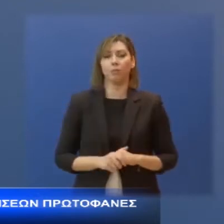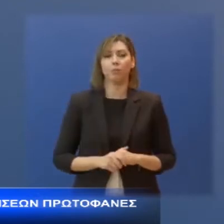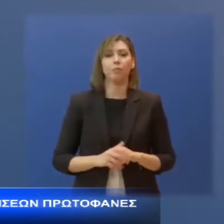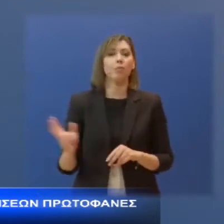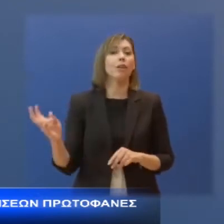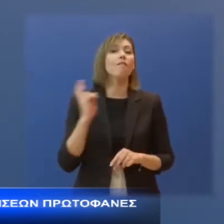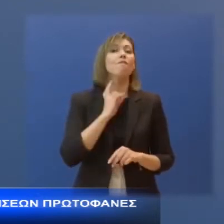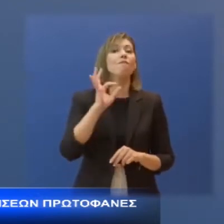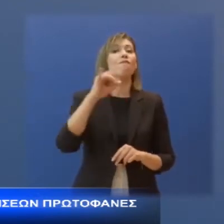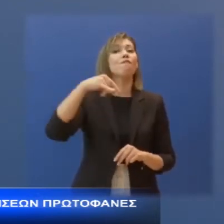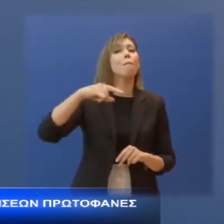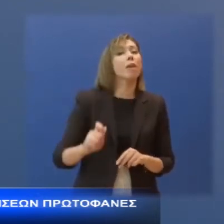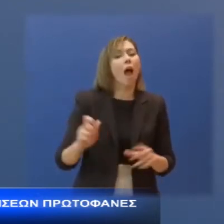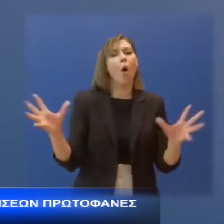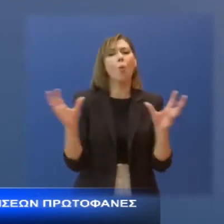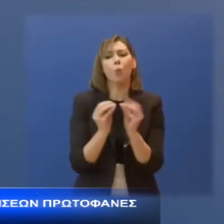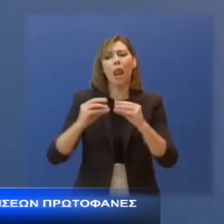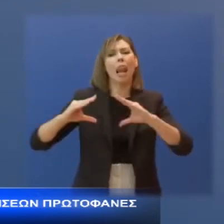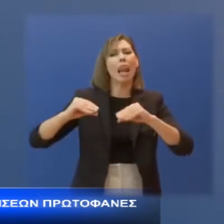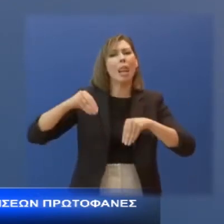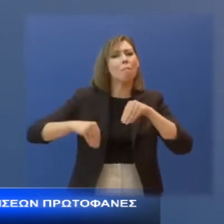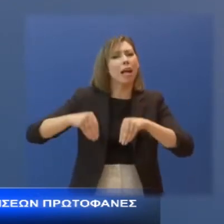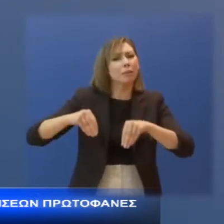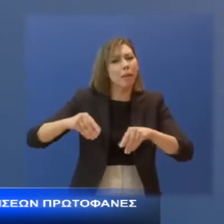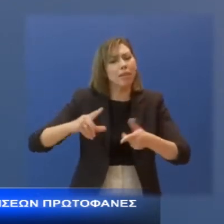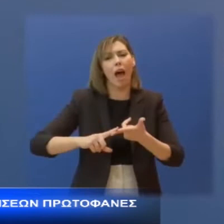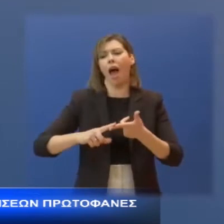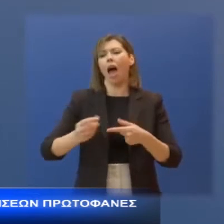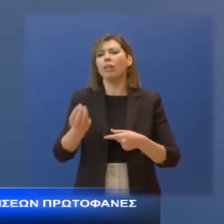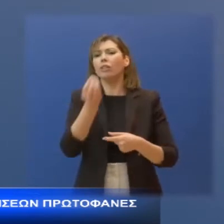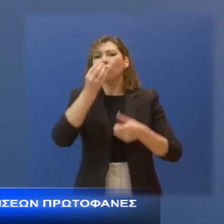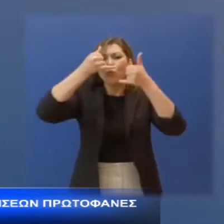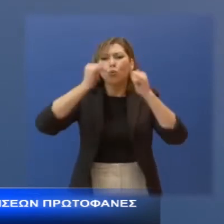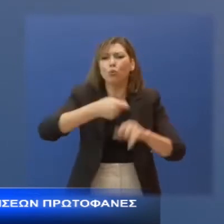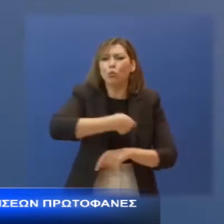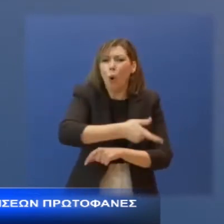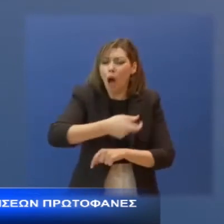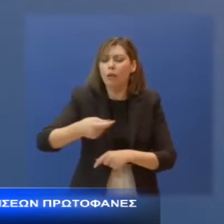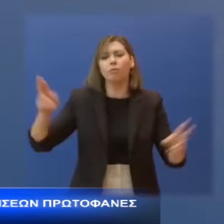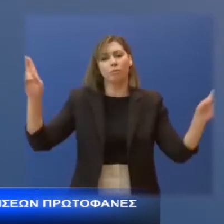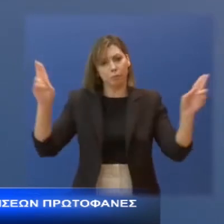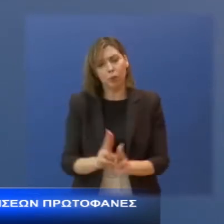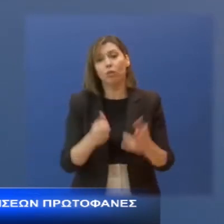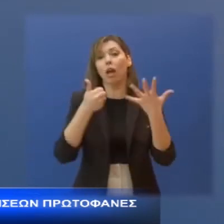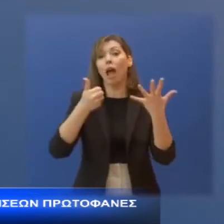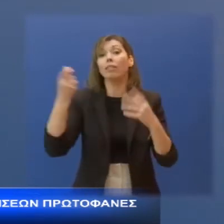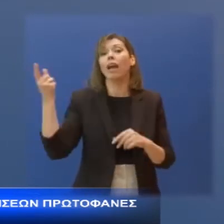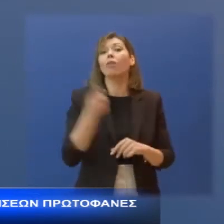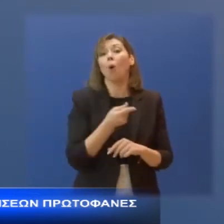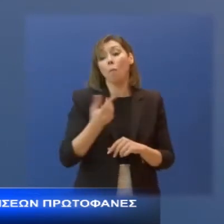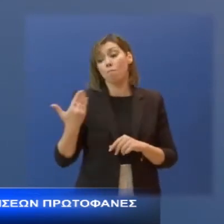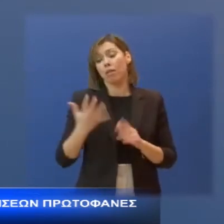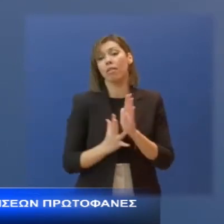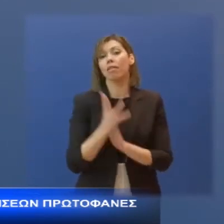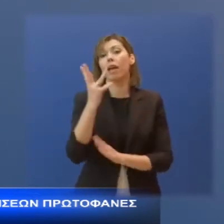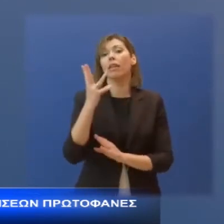ΦΠΑ, λιπασμάτων και ζωοτροφών από το 13% στο 6%. Υπενθυμίζεται ακόμη ότι μέσω της επιστρεπτέας προκαταβολής και των μέτρων